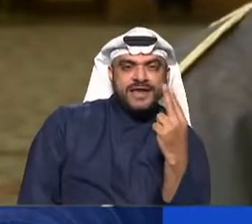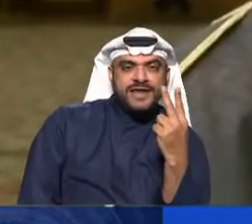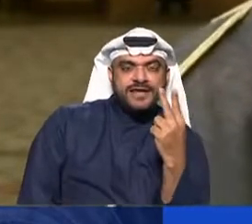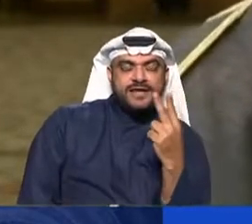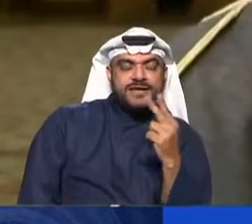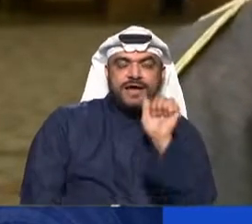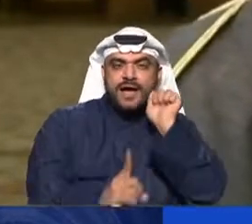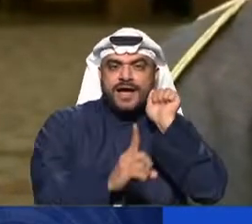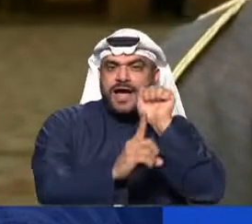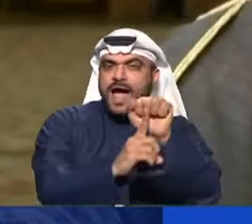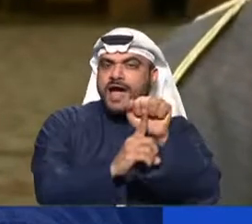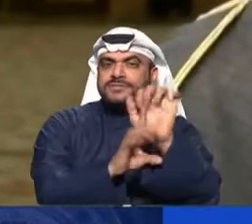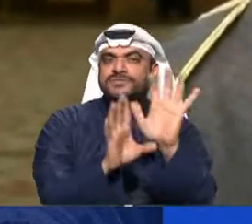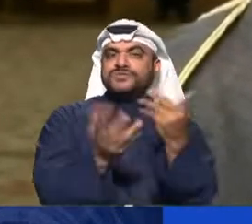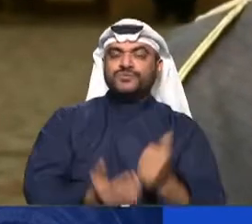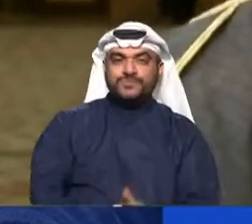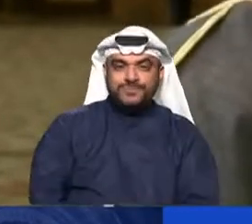يخص